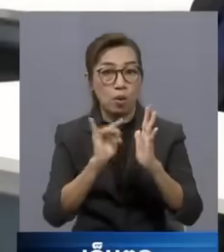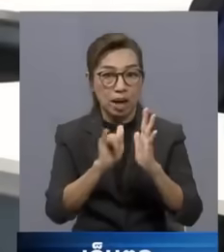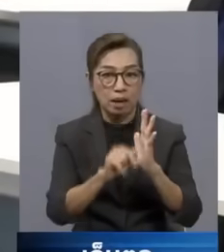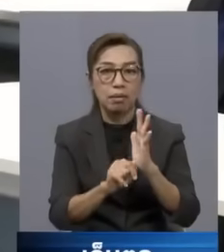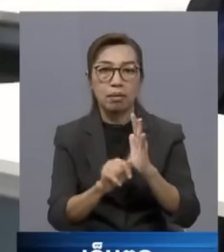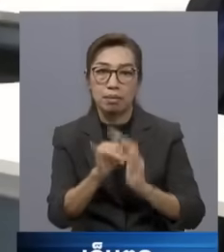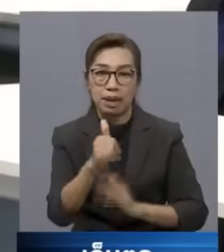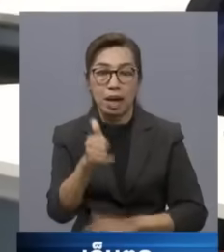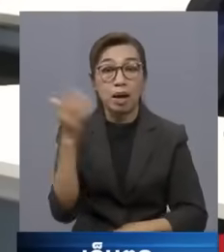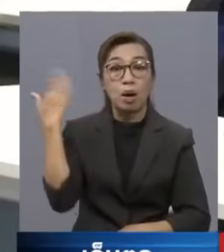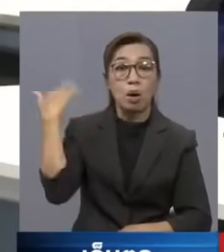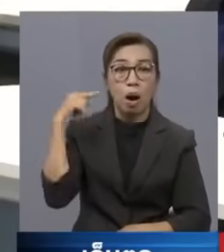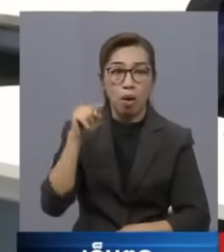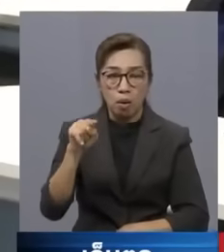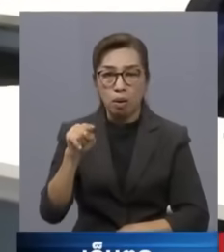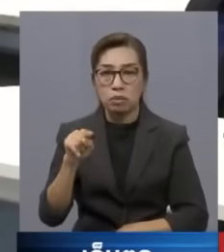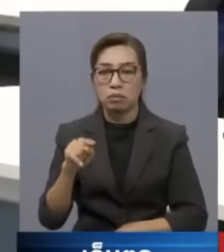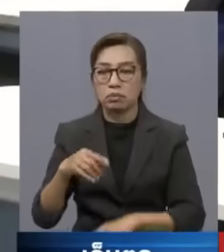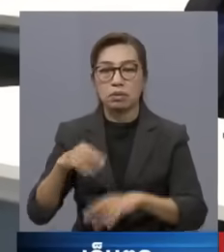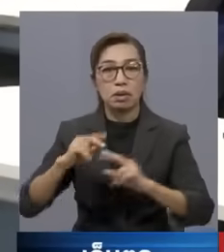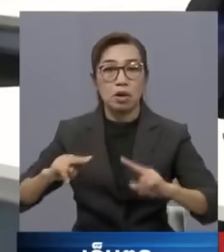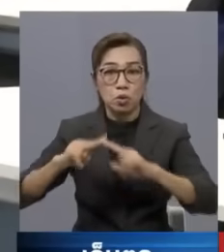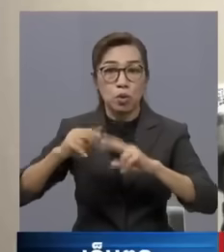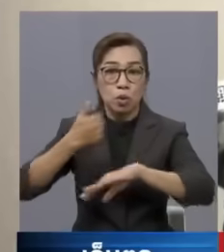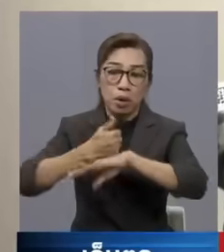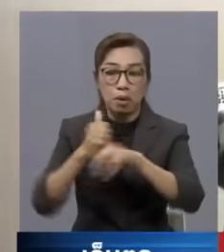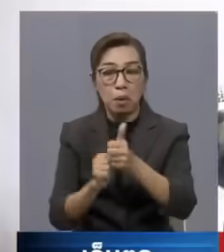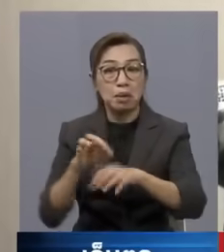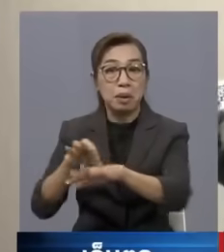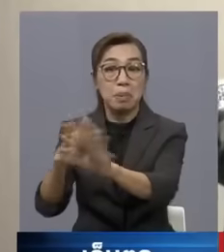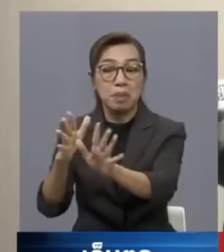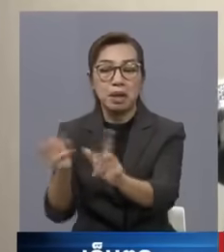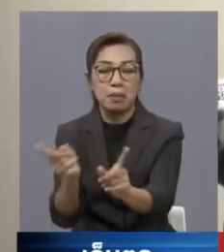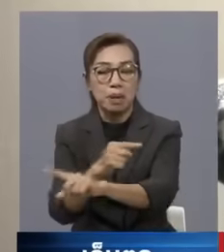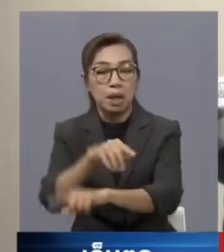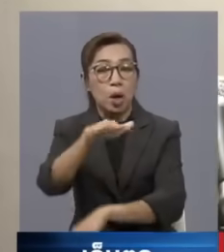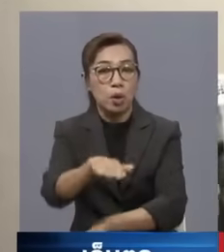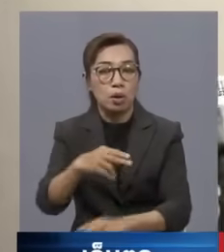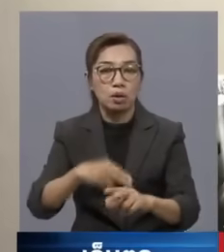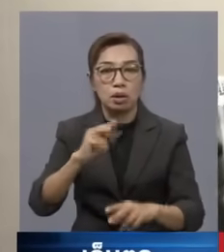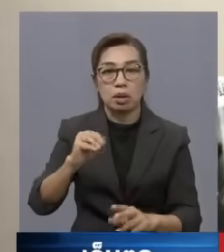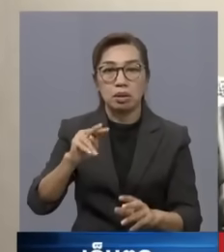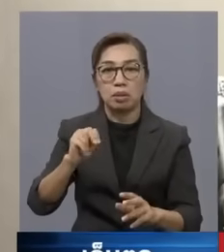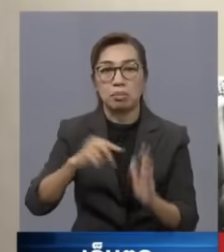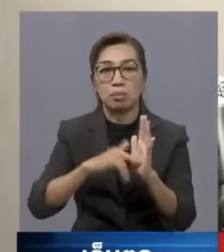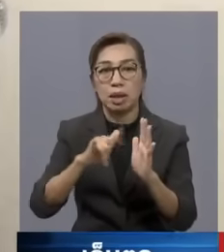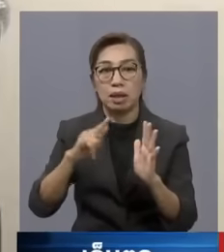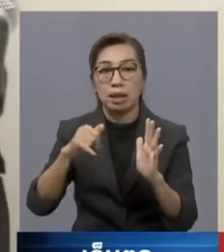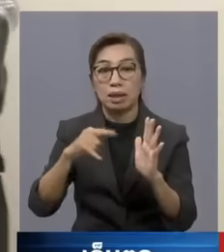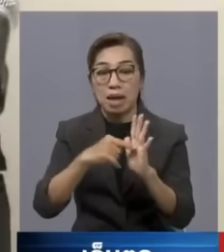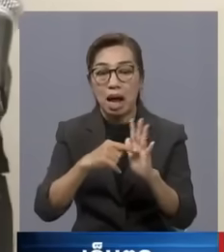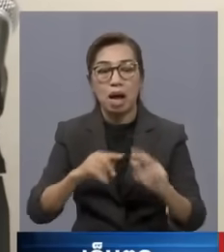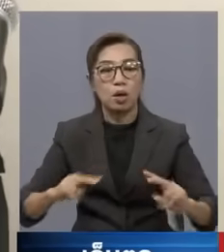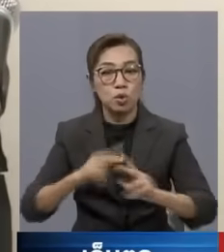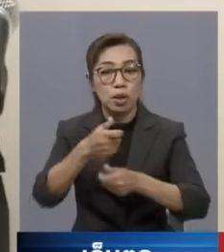หลังจากพลาดเก้าอี้รัฐมนตรีในสมัยที่แล้วนะฮะต้องส่งน้องสาวคือคุณมนัญญาไทยเศรษฐ์ไปนั่งโควต้ารัฐมนตรีช่วย